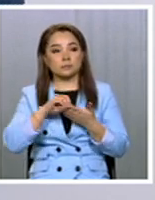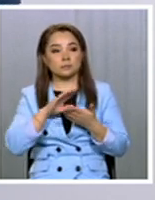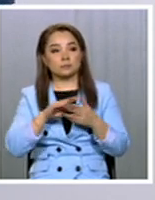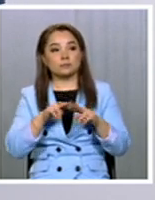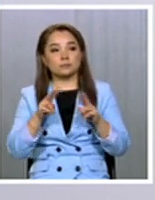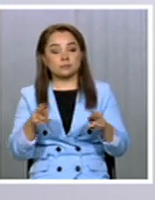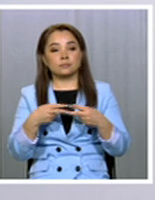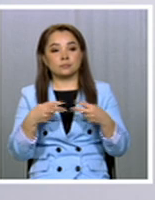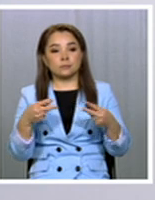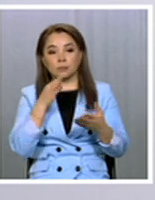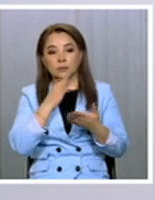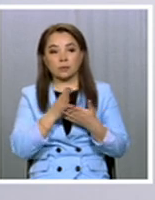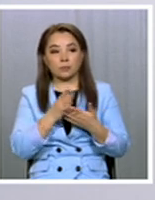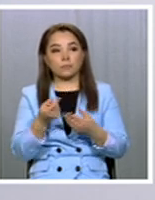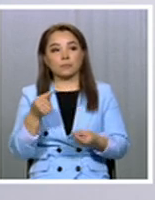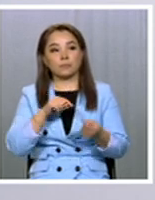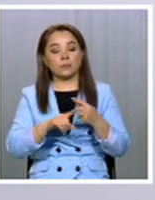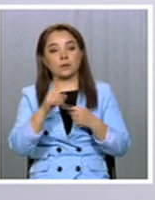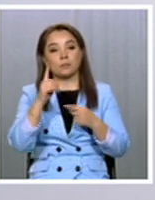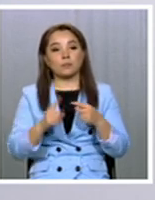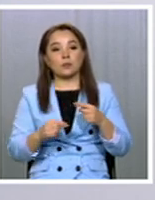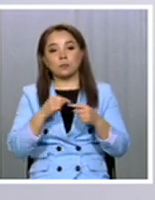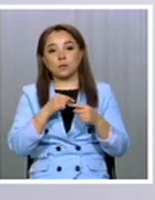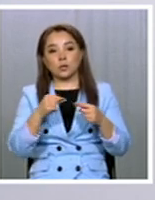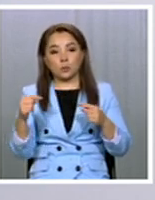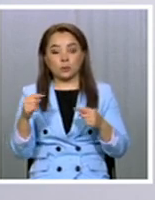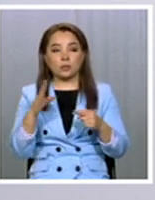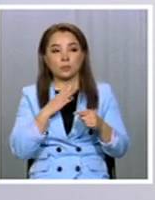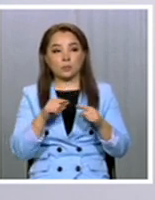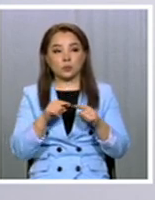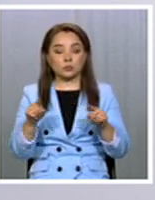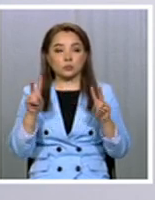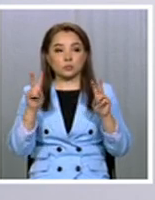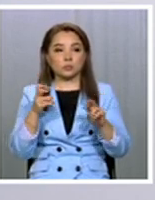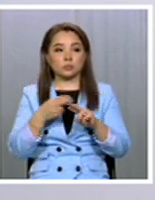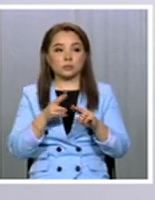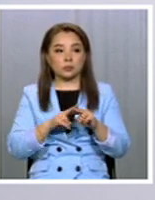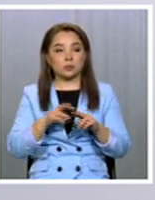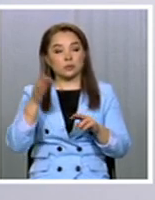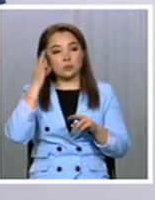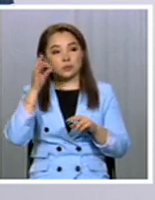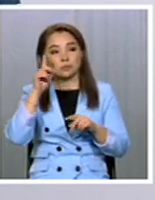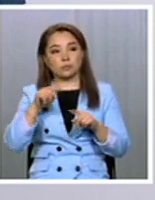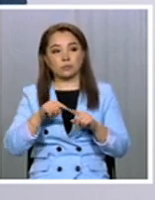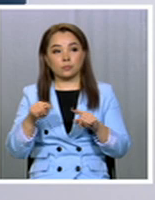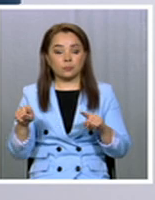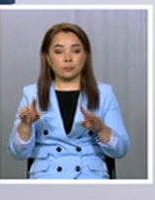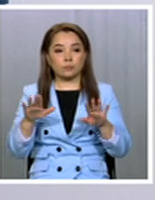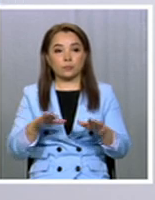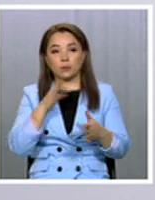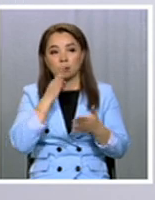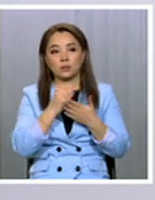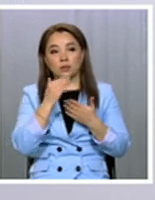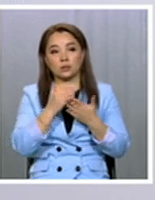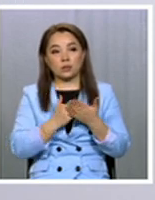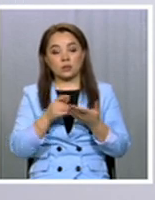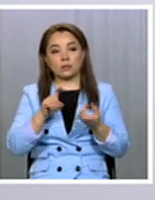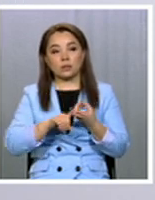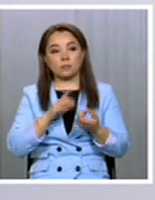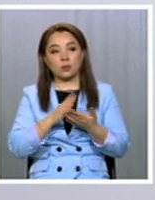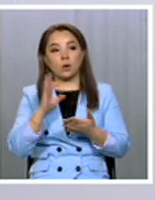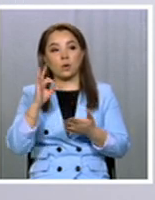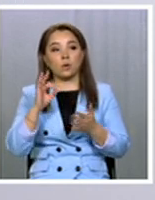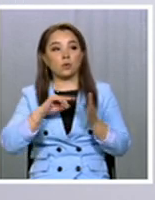болатын, өзара перпендикуляр координаттық түзулер тік бұрышты координаттар жүйесін құрайды. Бұл жердегі О